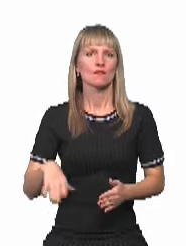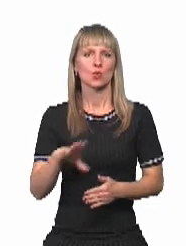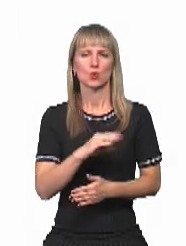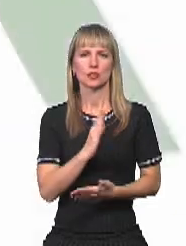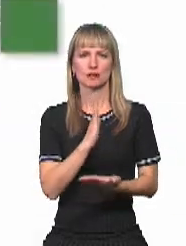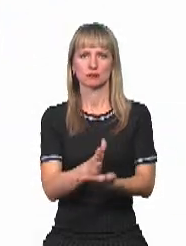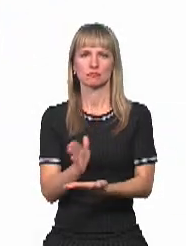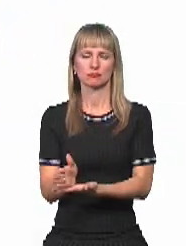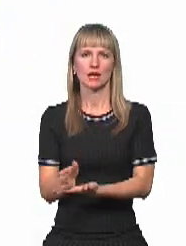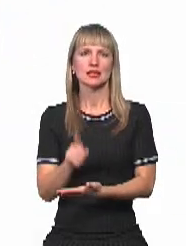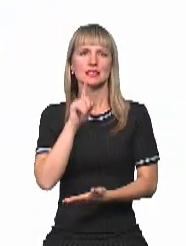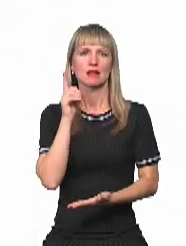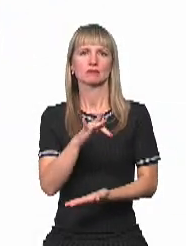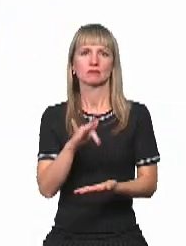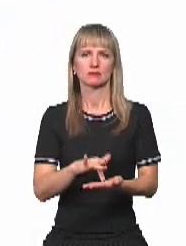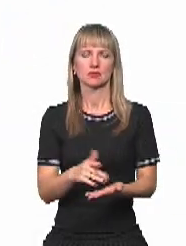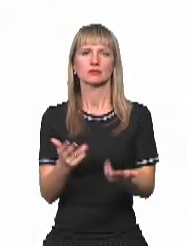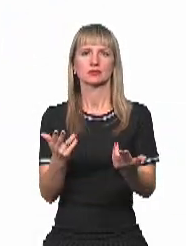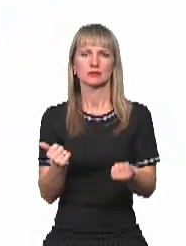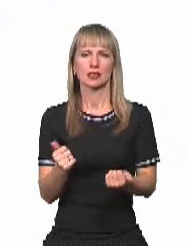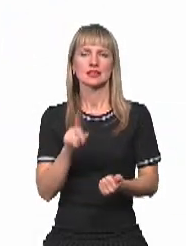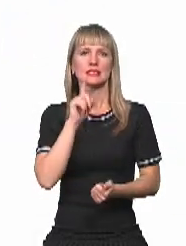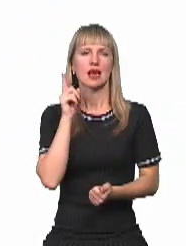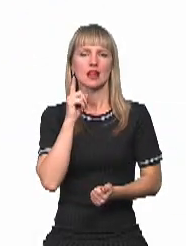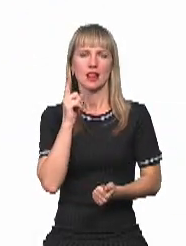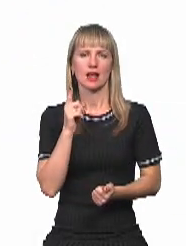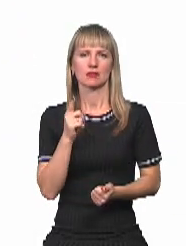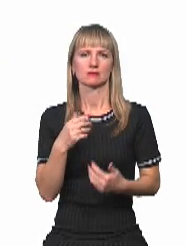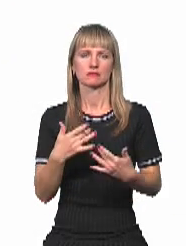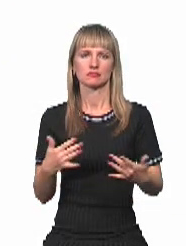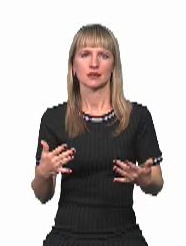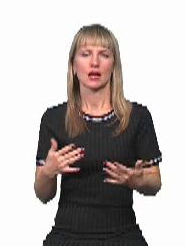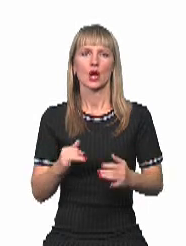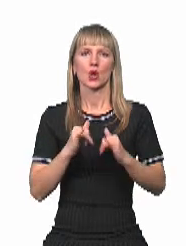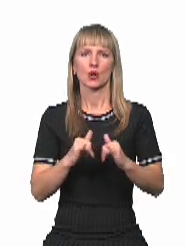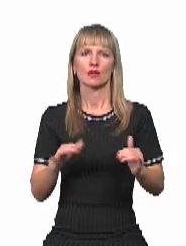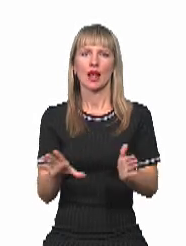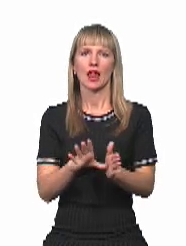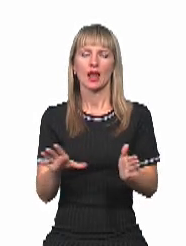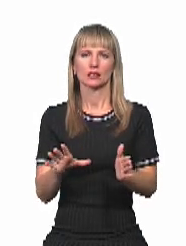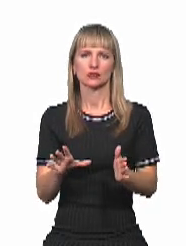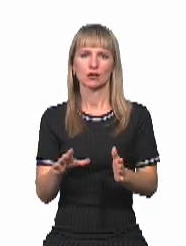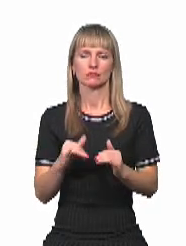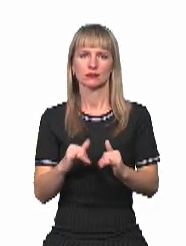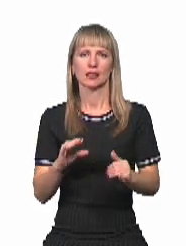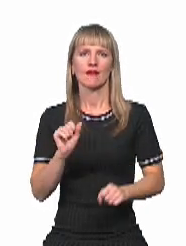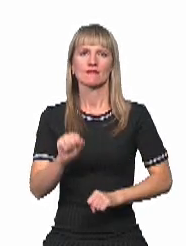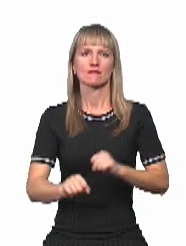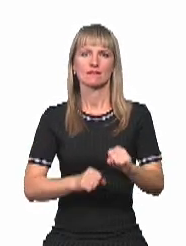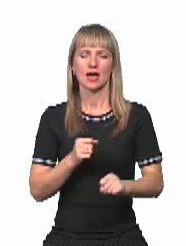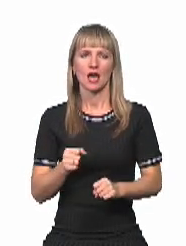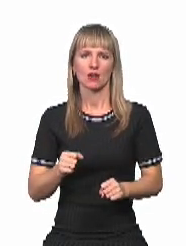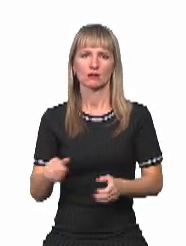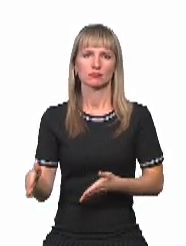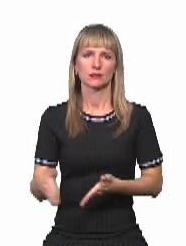секторах. Зеленому місту – зелений транспорт. Розвивати громадський електротранспорт та велоінфраструктуру